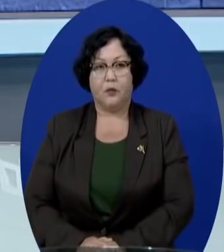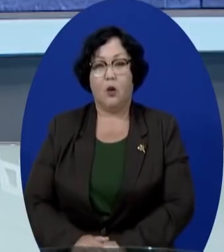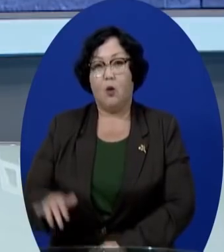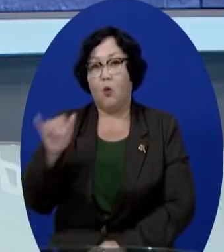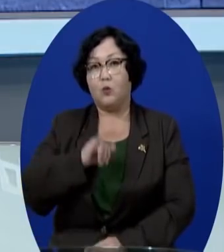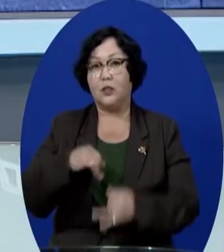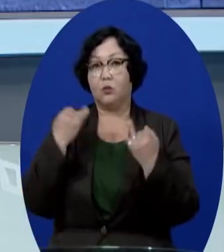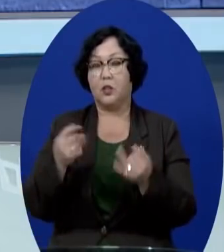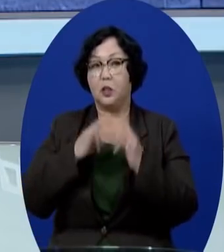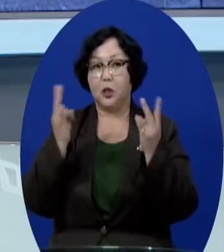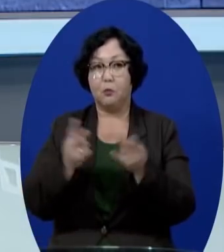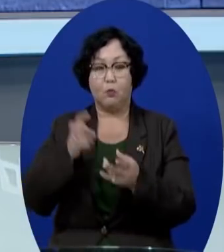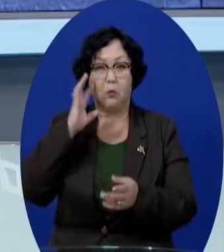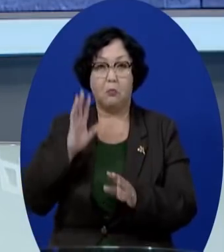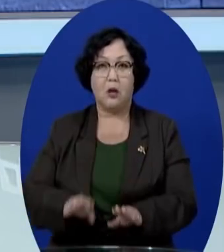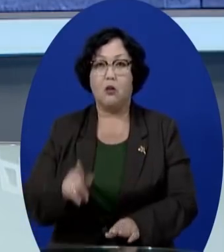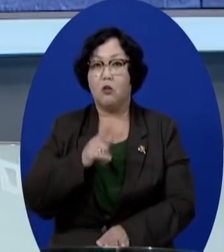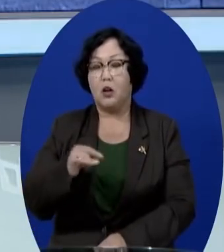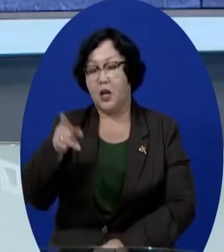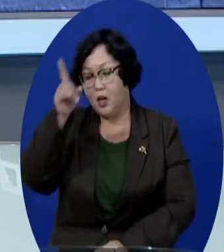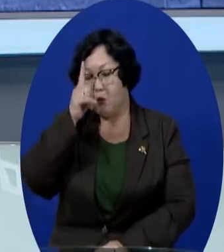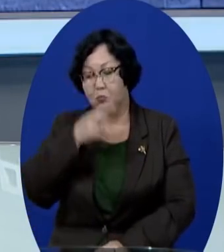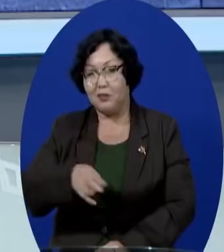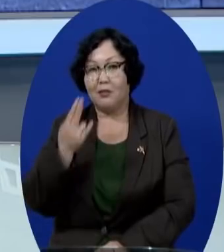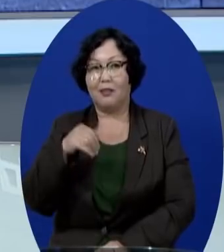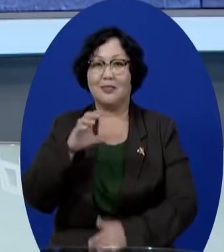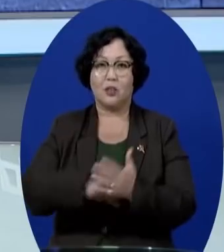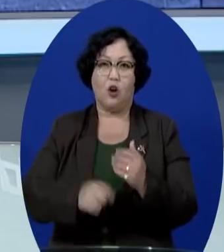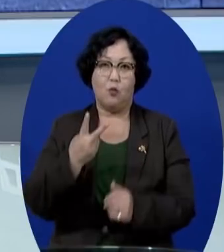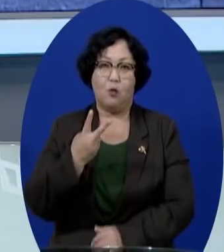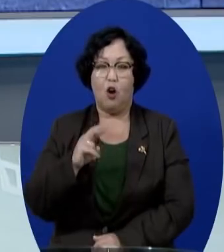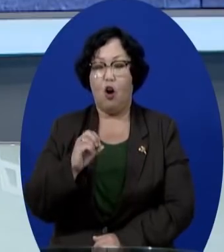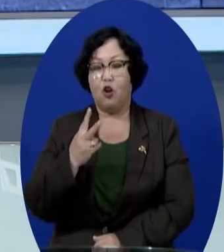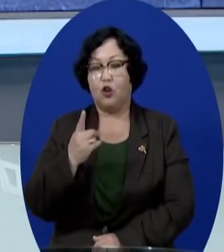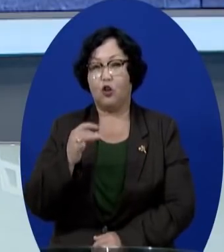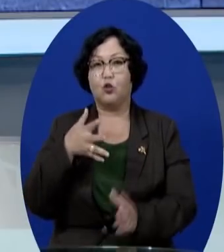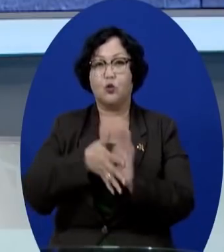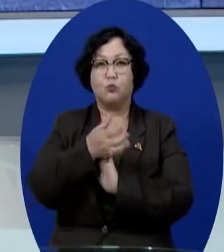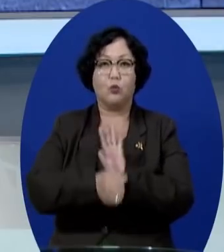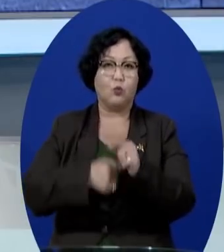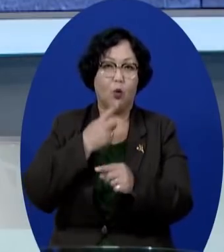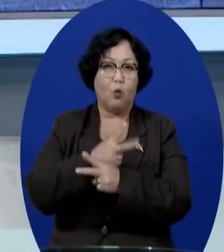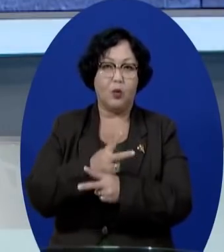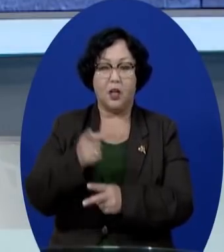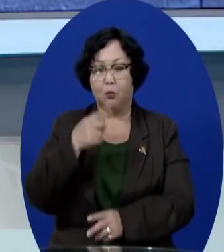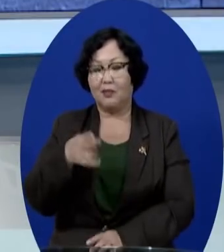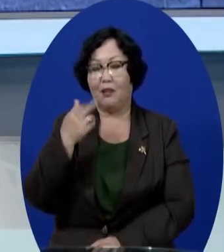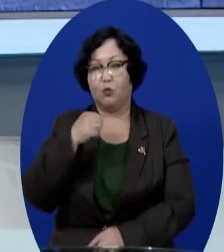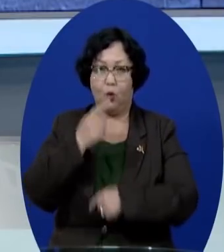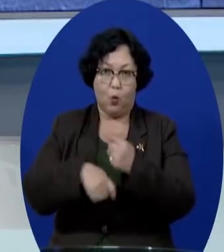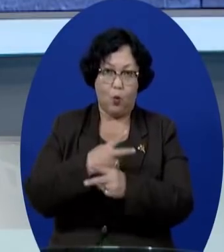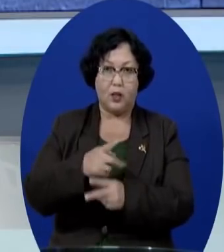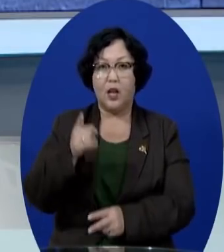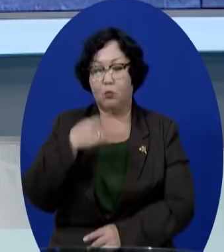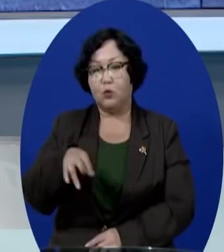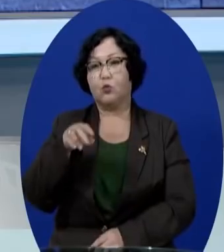Улсын хурлын нийгмийн бодлогын байнгын хороноос эрүүл мэндийн даатгалын сангийн 2021 оны төсвийн тухай хууль, эрүүл мэндийн даатгалын тухай хууль, эрүүл мэндийн тухай